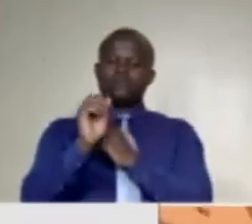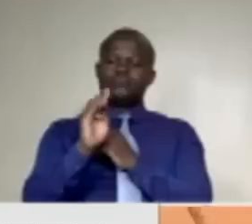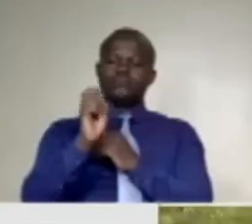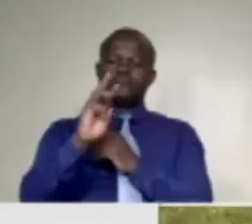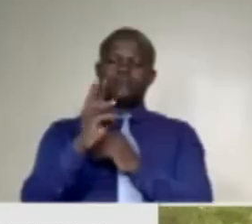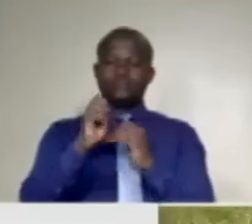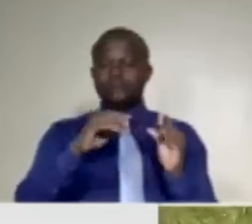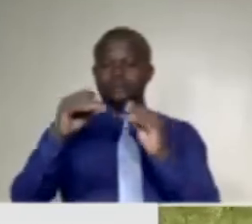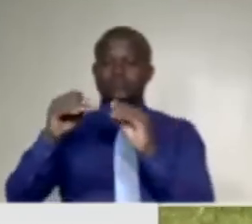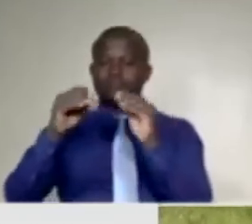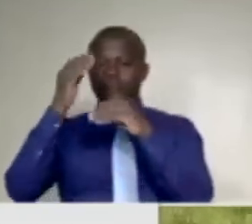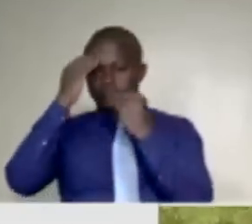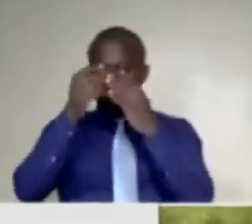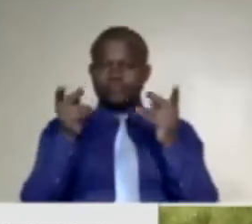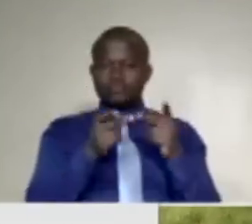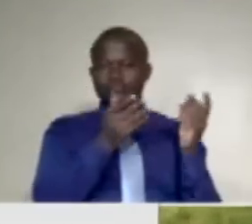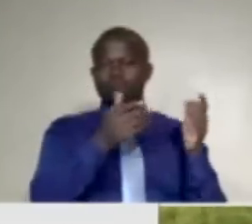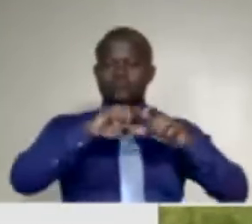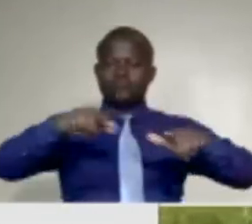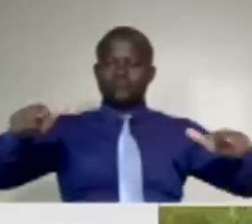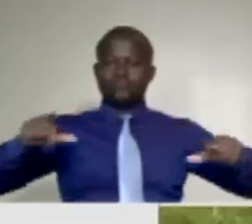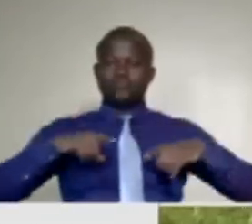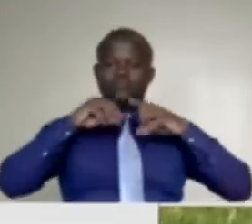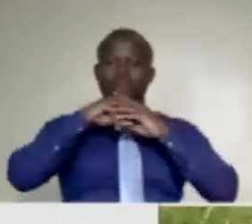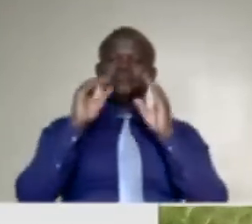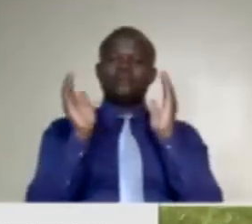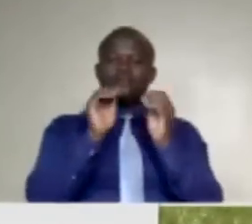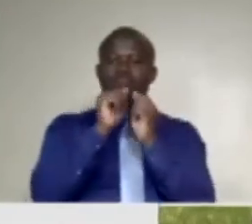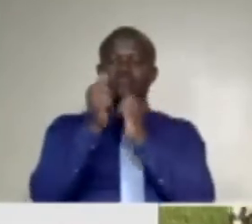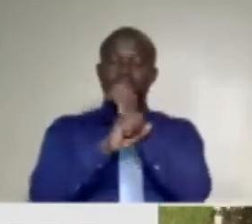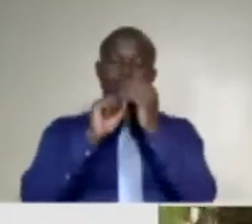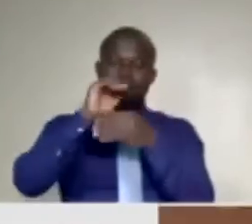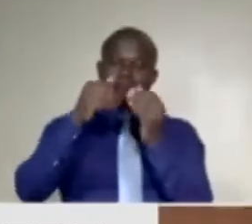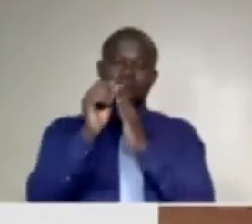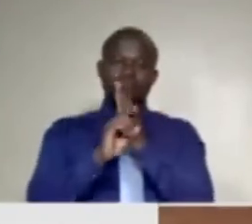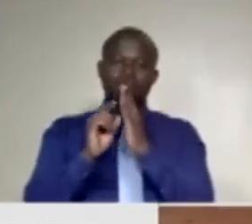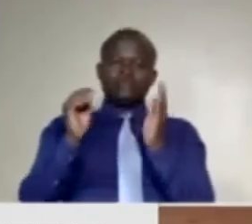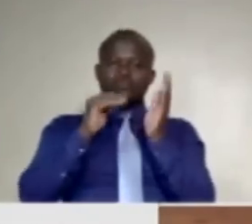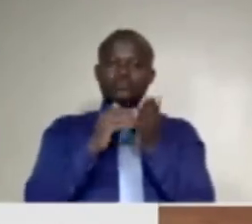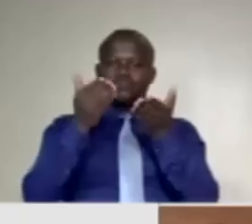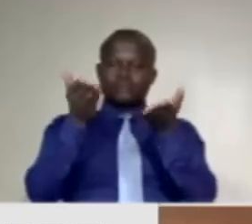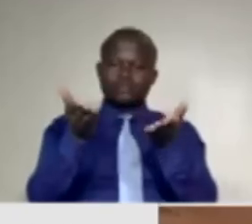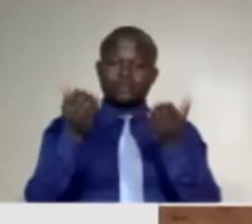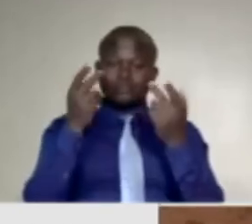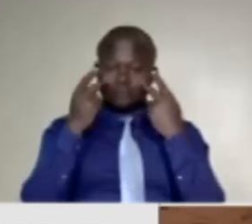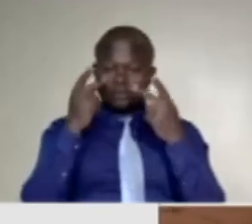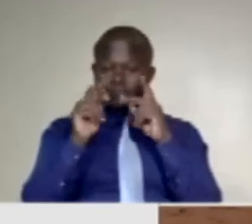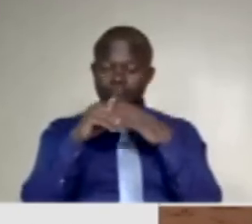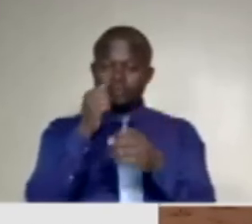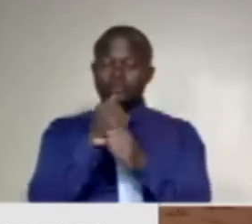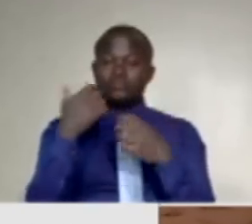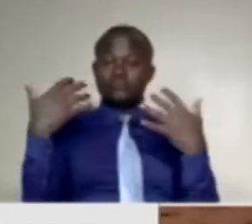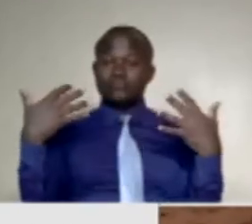kwimukirwamo no guturwamo bitewe n'uko hasa nk'akiri ubutaka bwo guturamo hageranyijwe n'umuyindi mirenge y'aka karere. Ikindi kandi haboneka n'imirimo y'abanyakabyizi